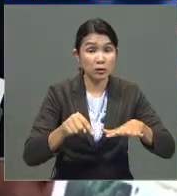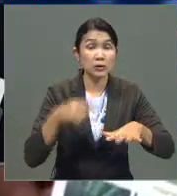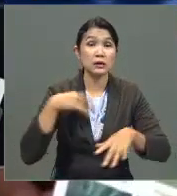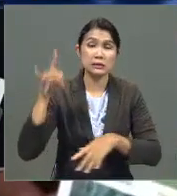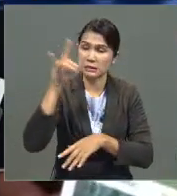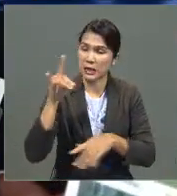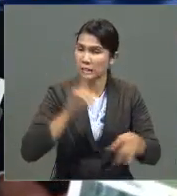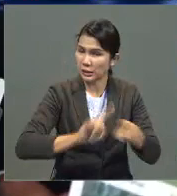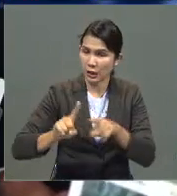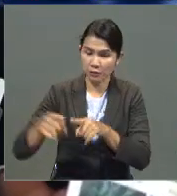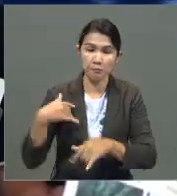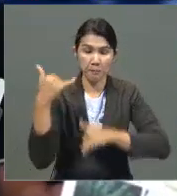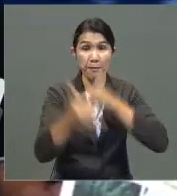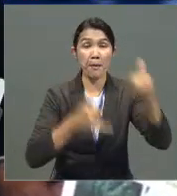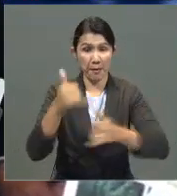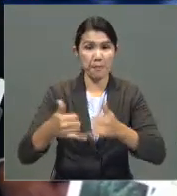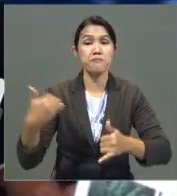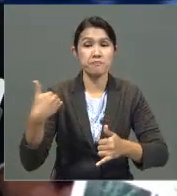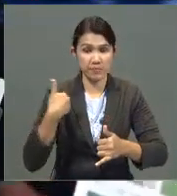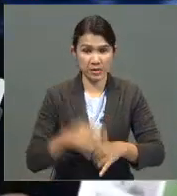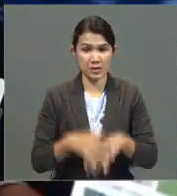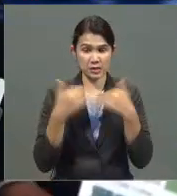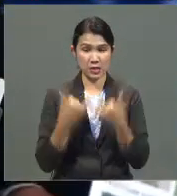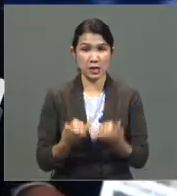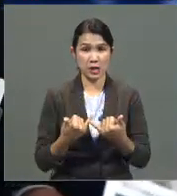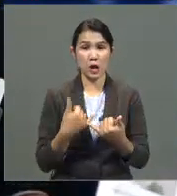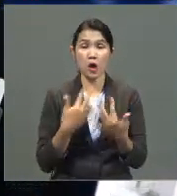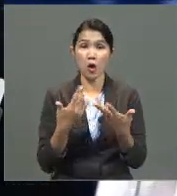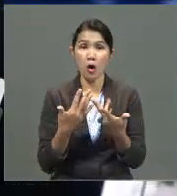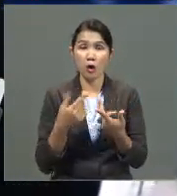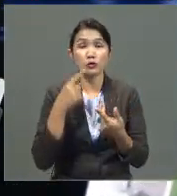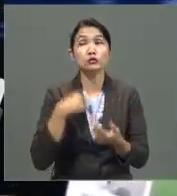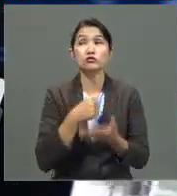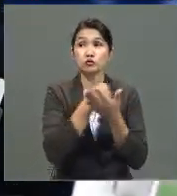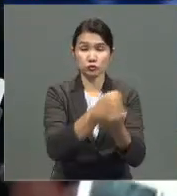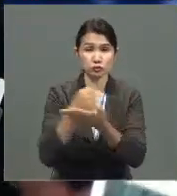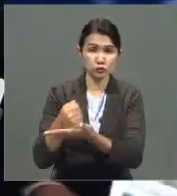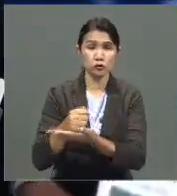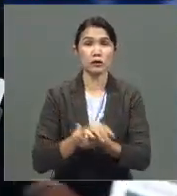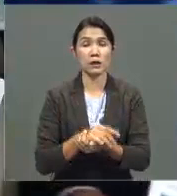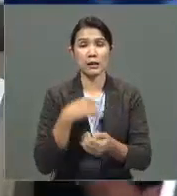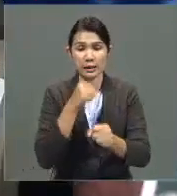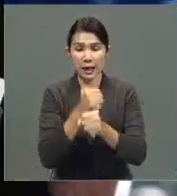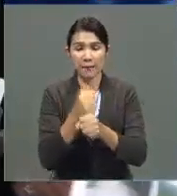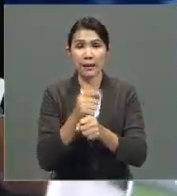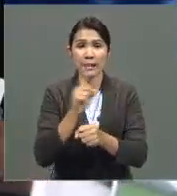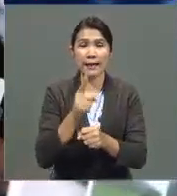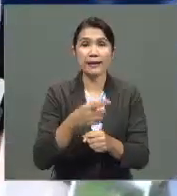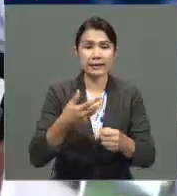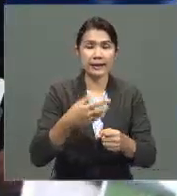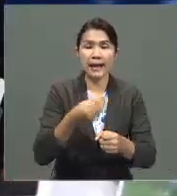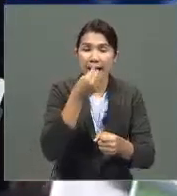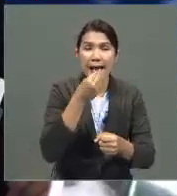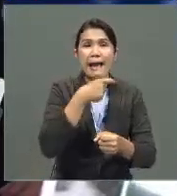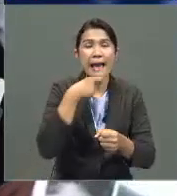สัตว์ทั้งหมดนะครับได้ลงพื้นที่แล้วนะครับแล้วก็อยู่ในระหว่างส่วนหนึ่งอยู่ระหว่างเยียวยาในการที่นำอาหารแห้งน้ำยาแห้งต่